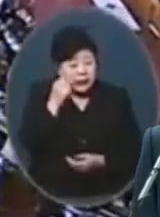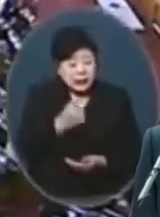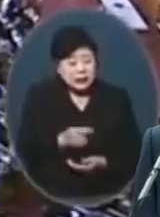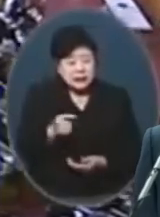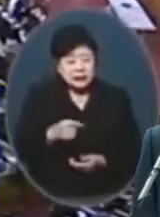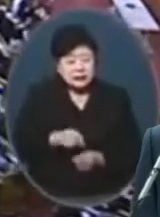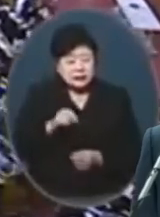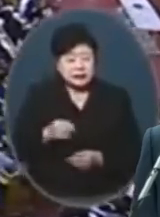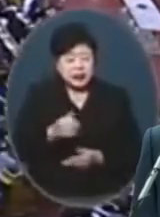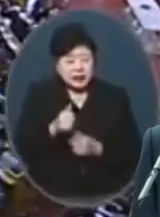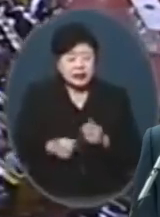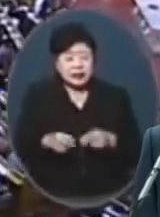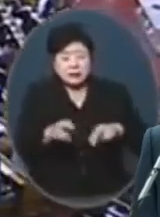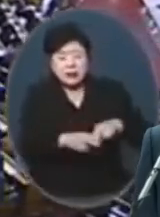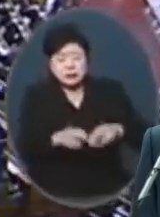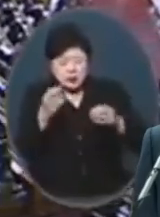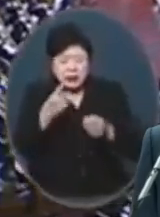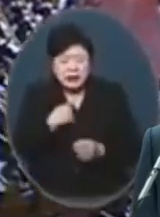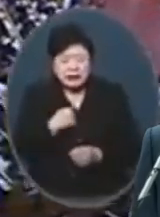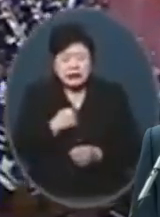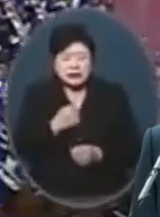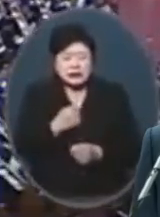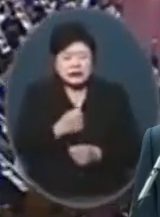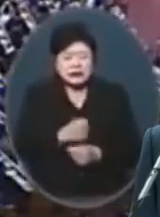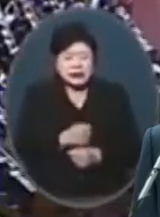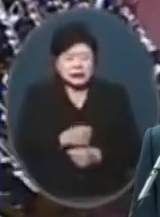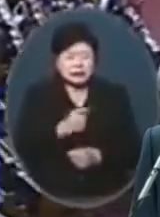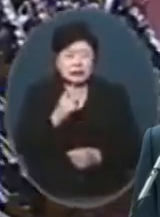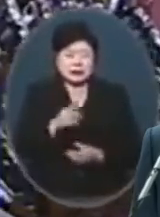받아 하나님께 맞으며 고난을 당한다 했노라.